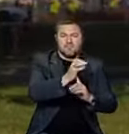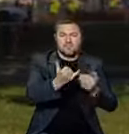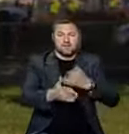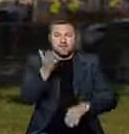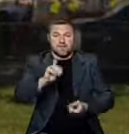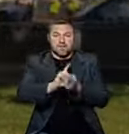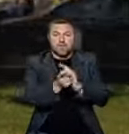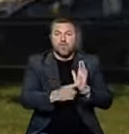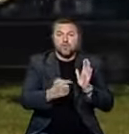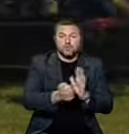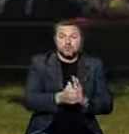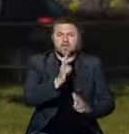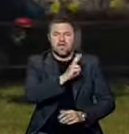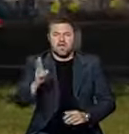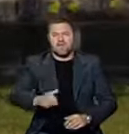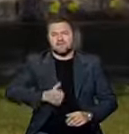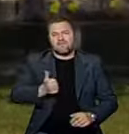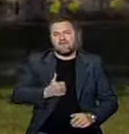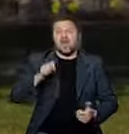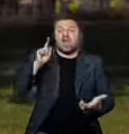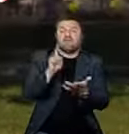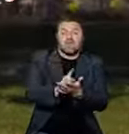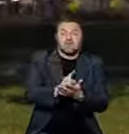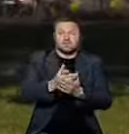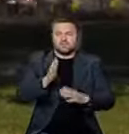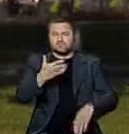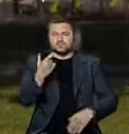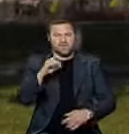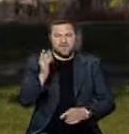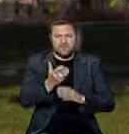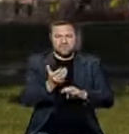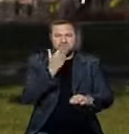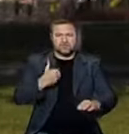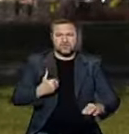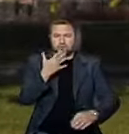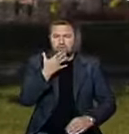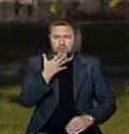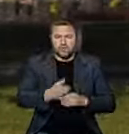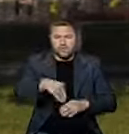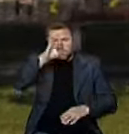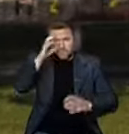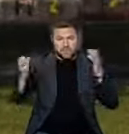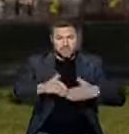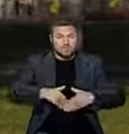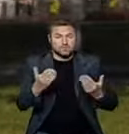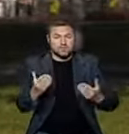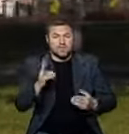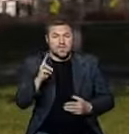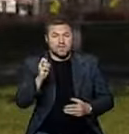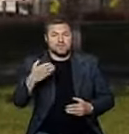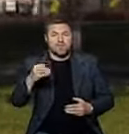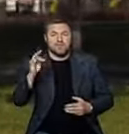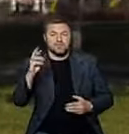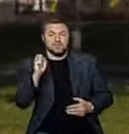będzie zmian ustawowych, każde chwalenie się zwycięstwem jest dalece przedwczesne. Dla Łódzkich Wiadomości Dnia Katarzyna Matczak.